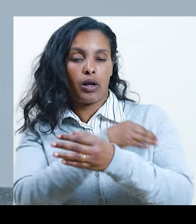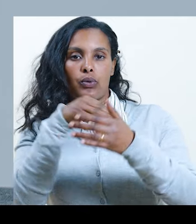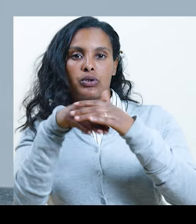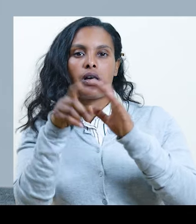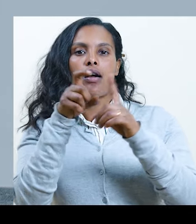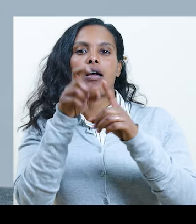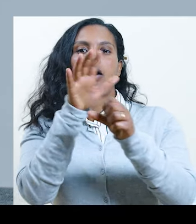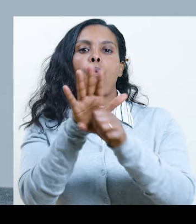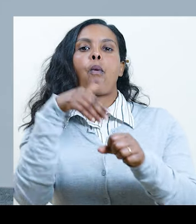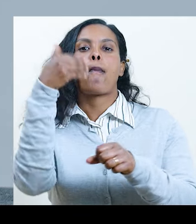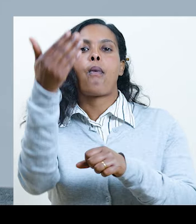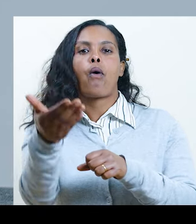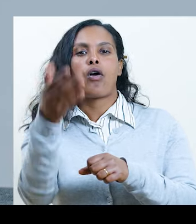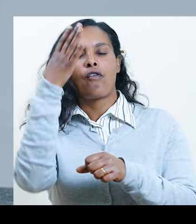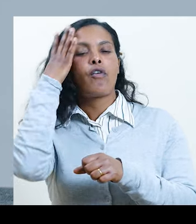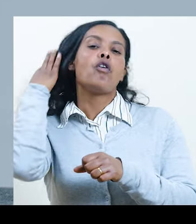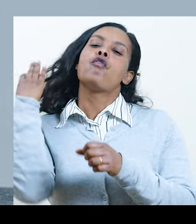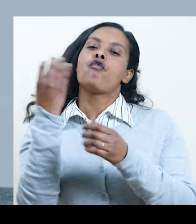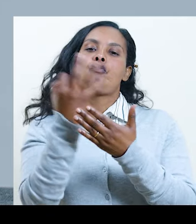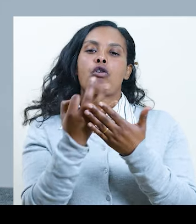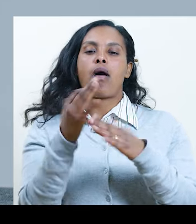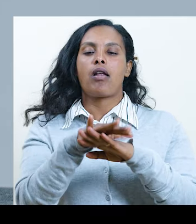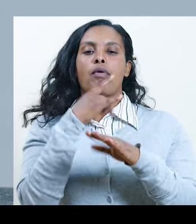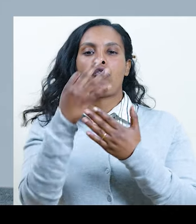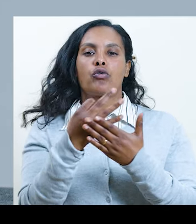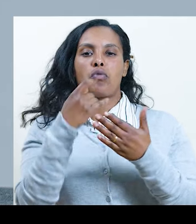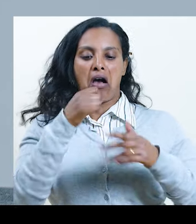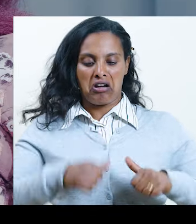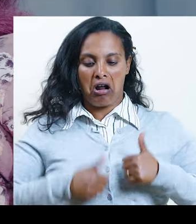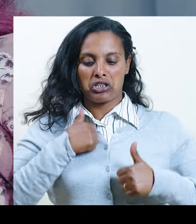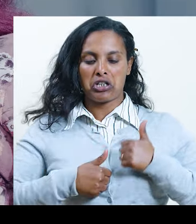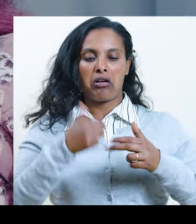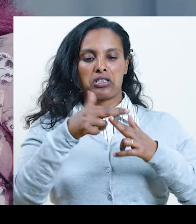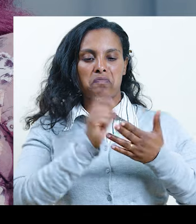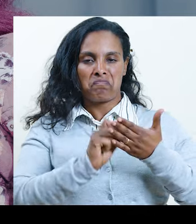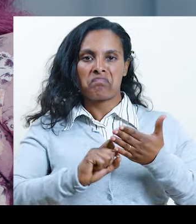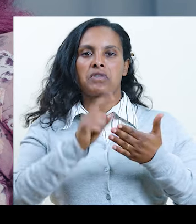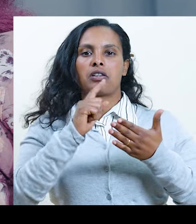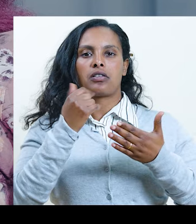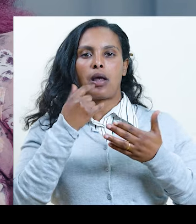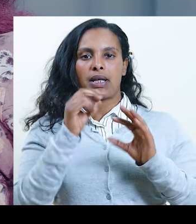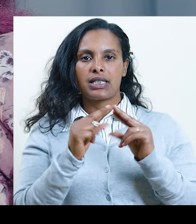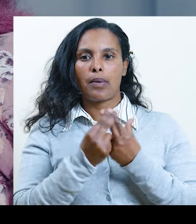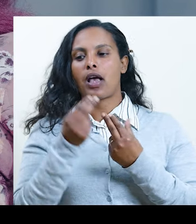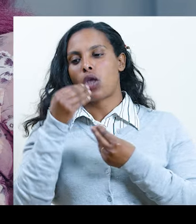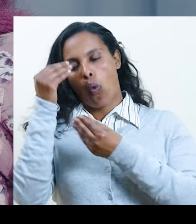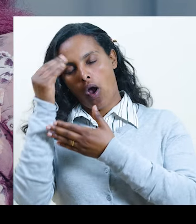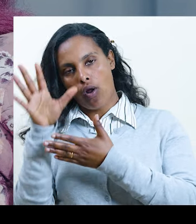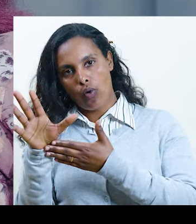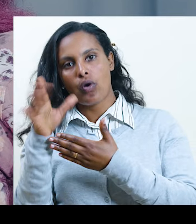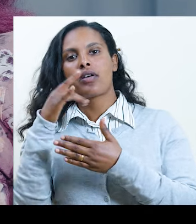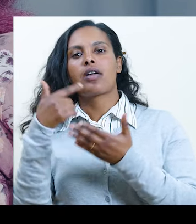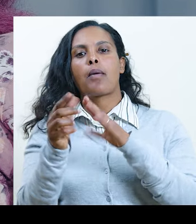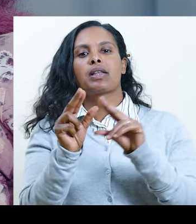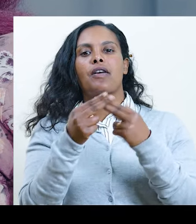ግቢ ውስጥ ቃል ከገቡ በኋላ ፎርም አለ። በፎርሙ መሰረት አድራሻቸውን ያስቀምጣሉ፣ ለቤተሰብ